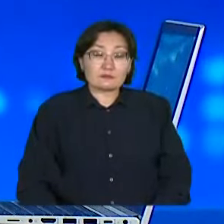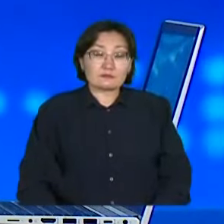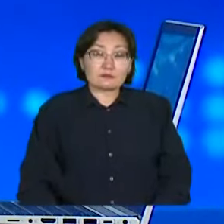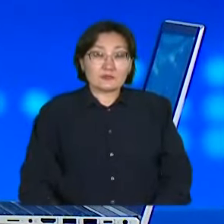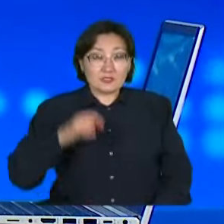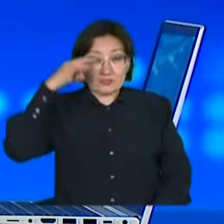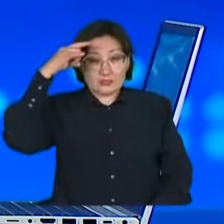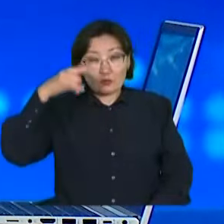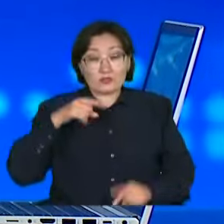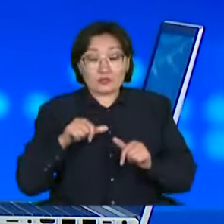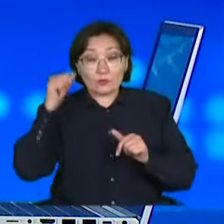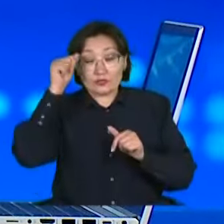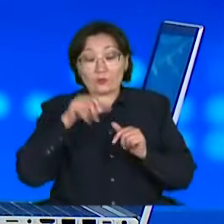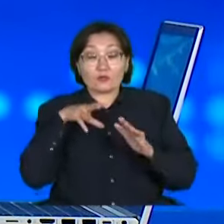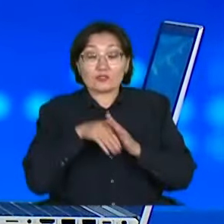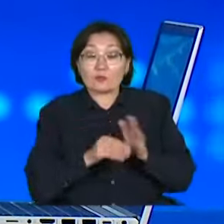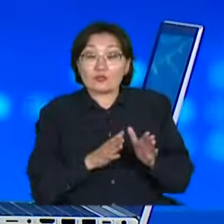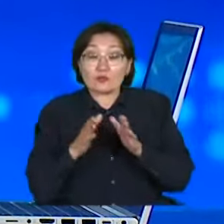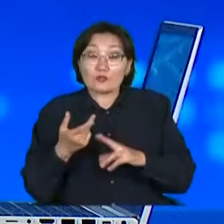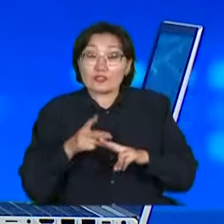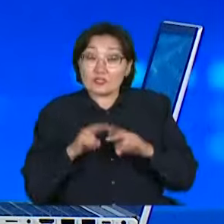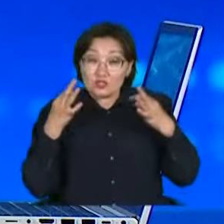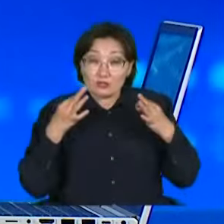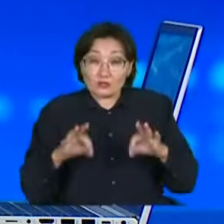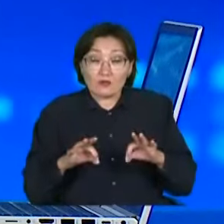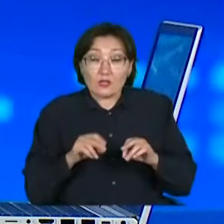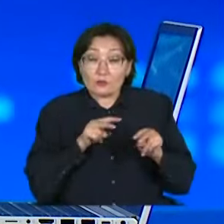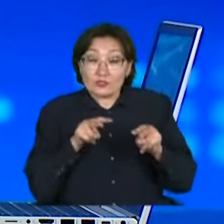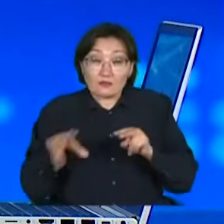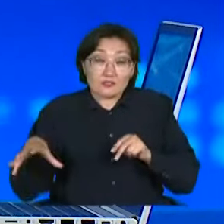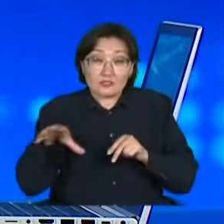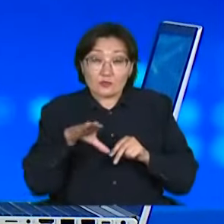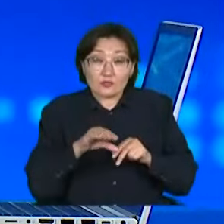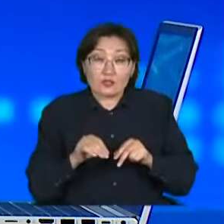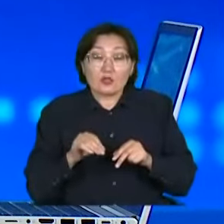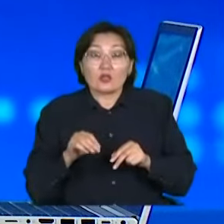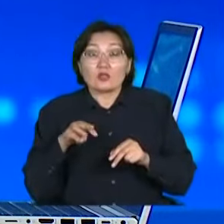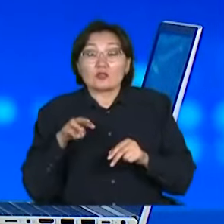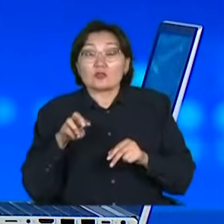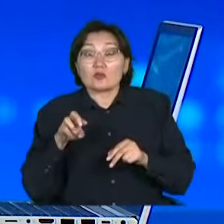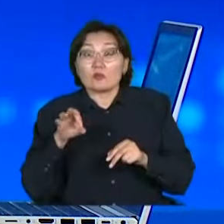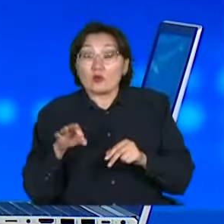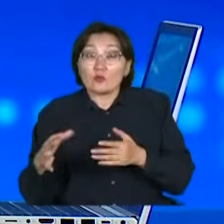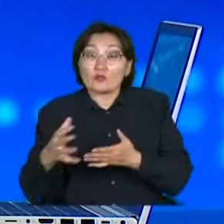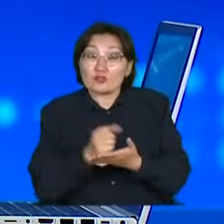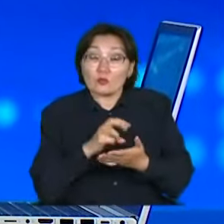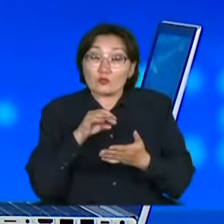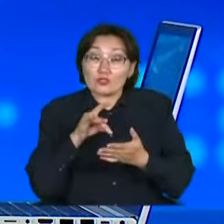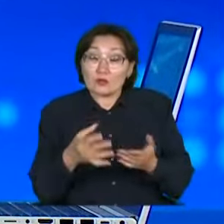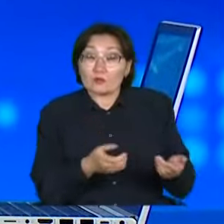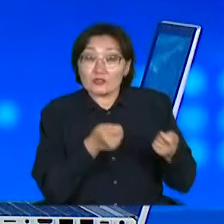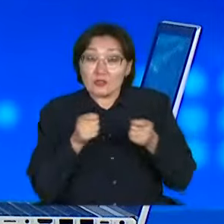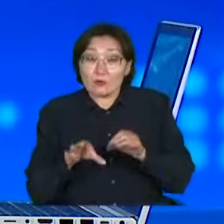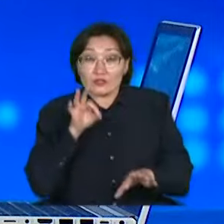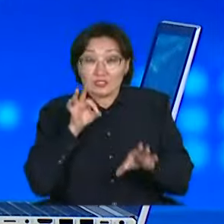В Казахстане с этого года внедрят систему, которая позволит отслеживать все этапы сбора, вывоза мусора вплоть до его